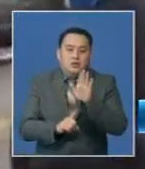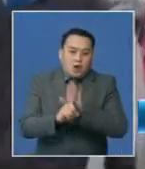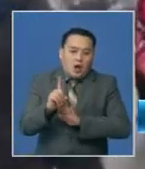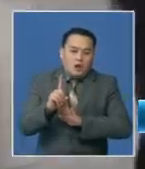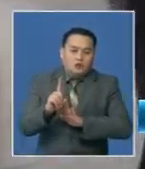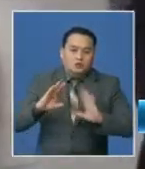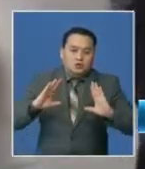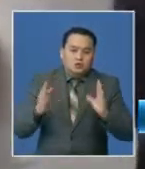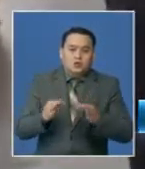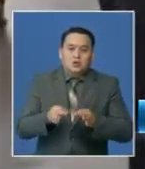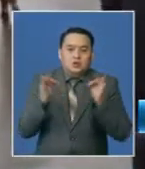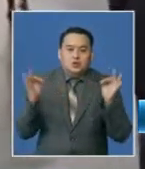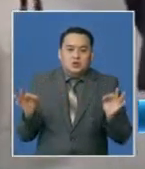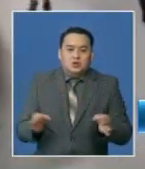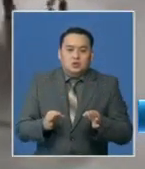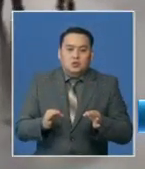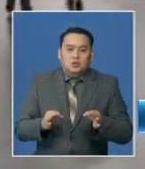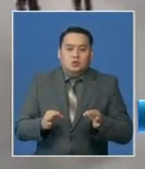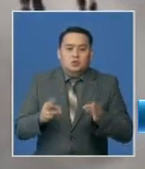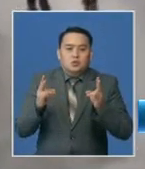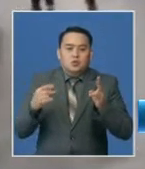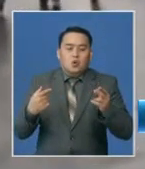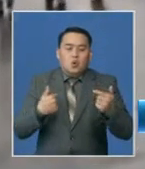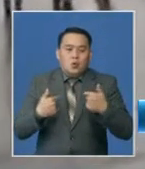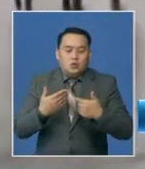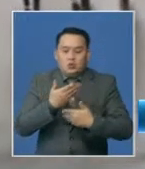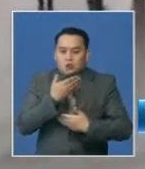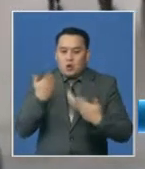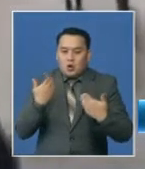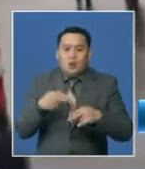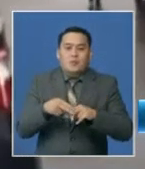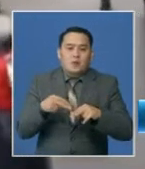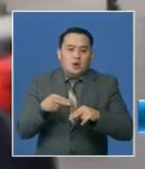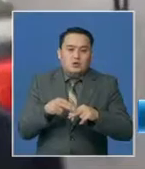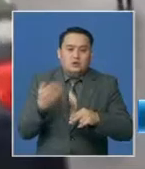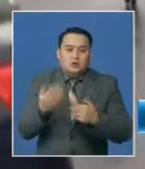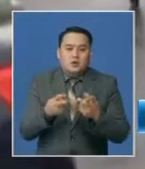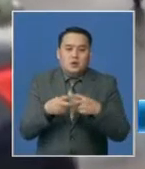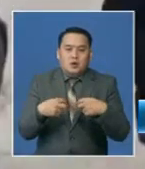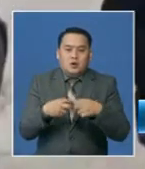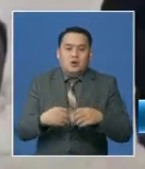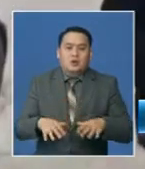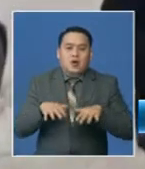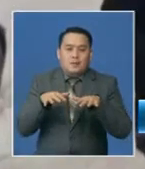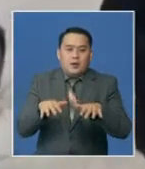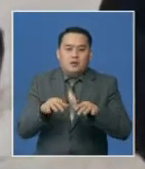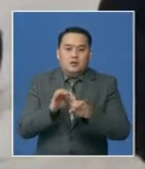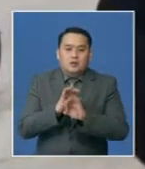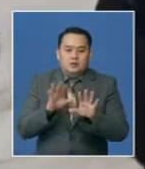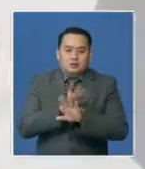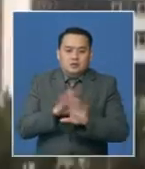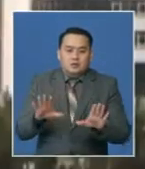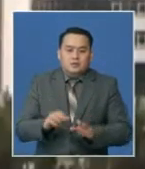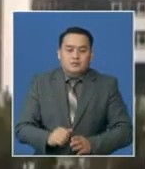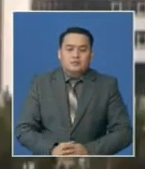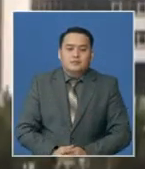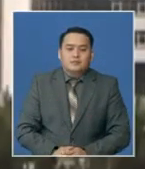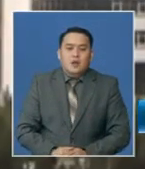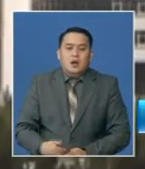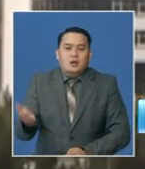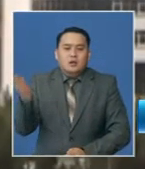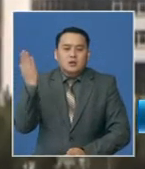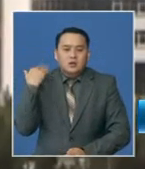школу, обнаружили, что из дома пропали пистолет и полуавтоматическое ружье. Они приехали в школу и столкнулись с ним в